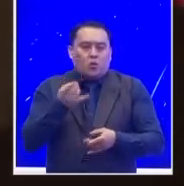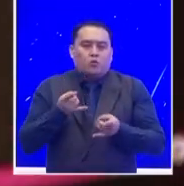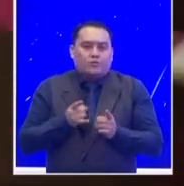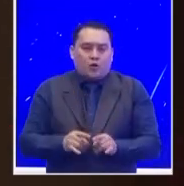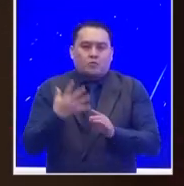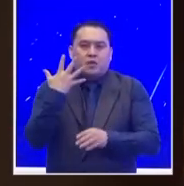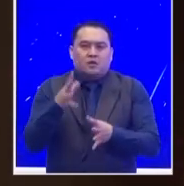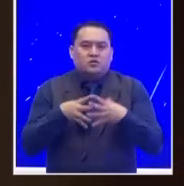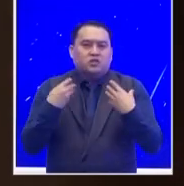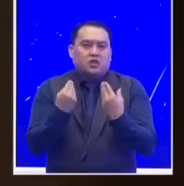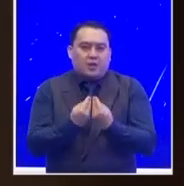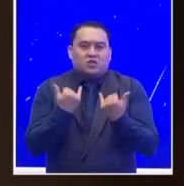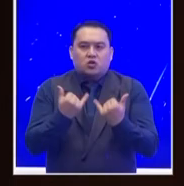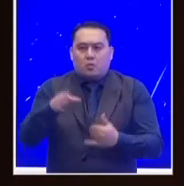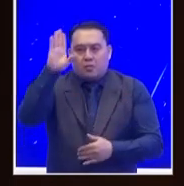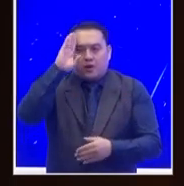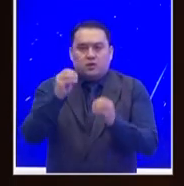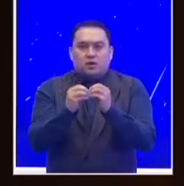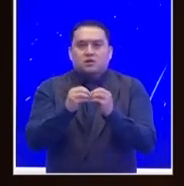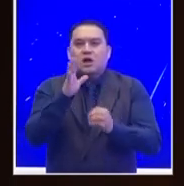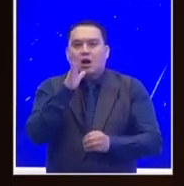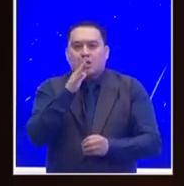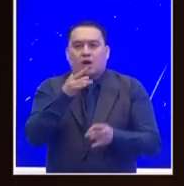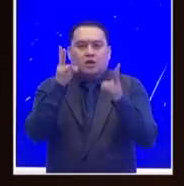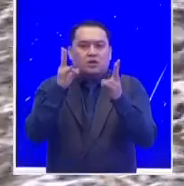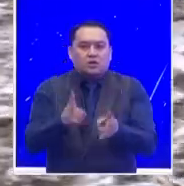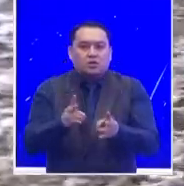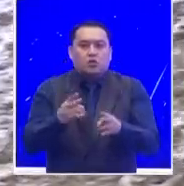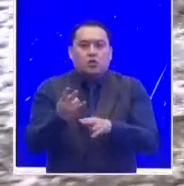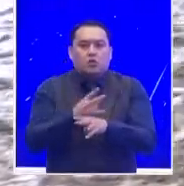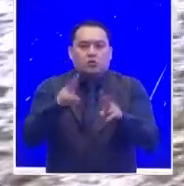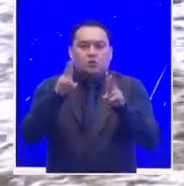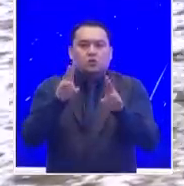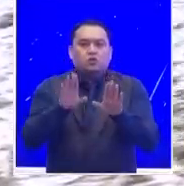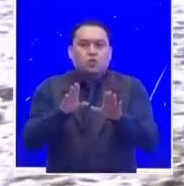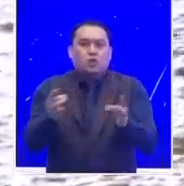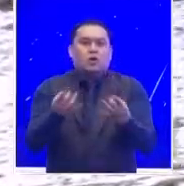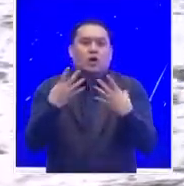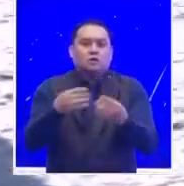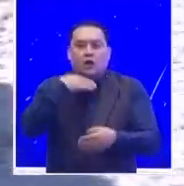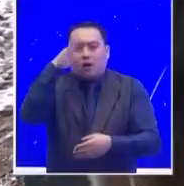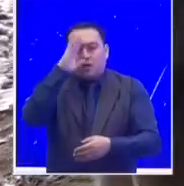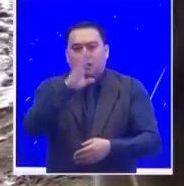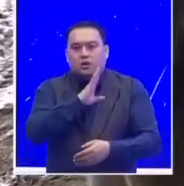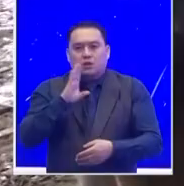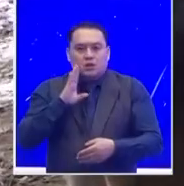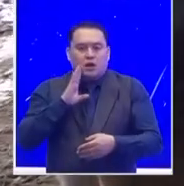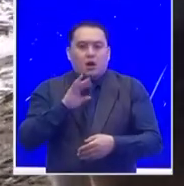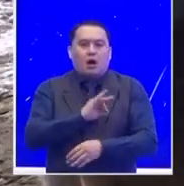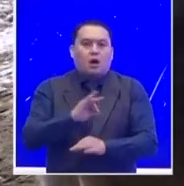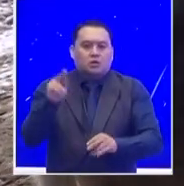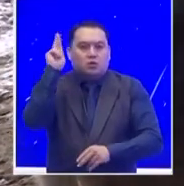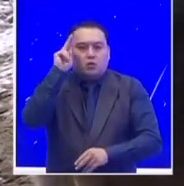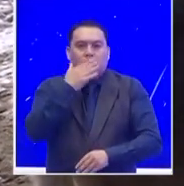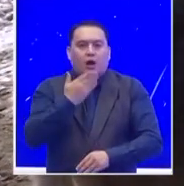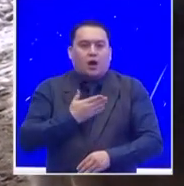5-й ребенок в семье – Канат. Сейчас мальчику 10 лет. О трагедии той ночи ребенок осведомлен по рассказам родителей. Отличник учебы, любит